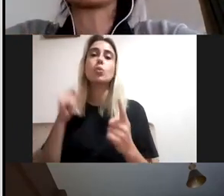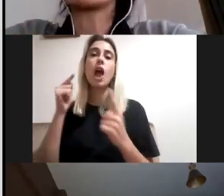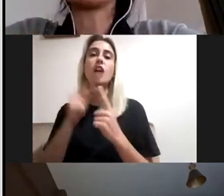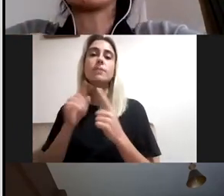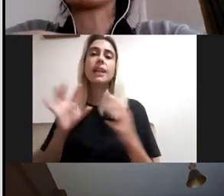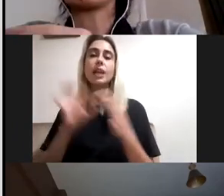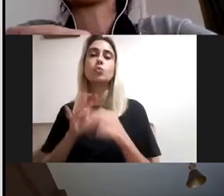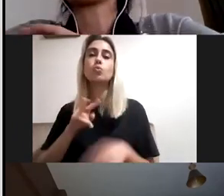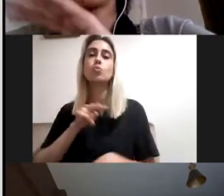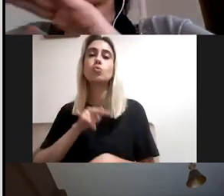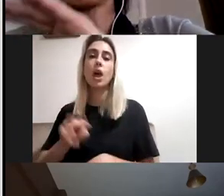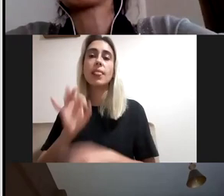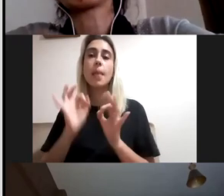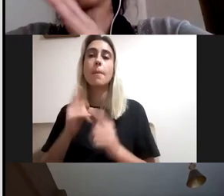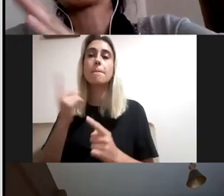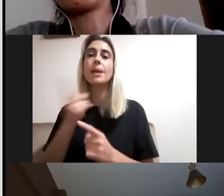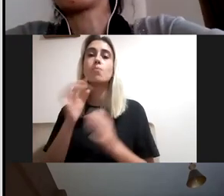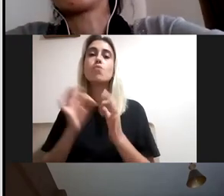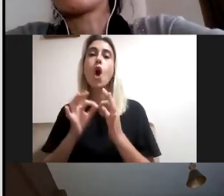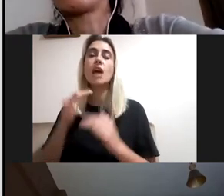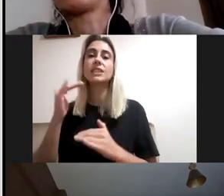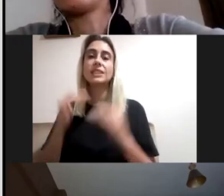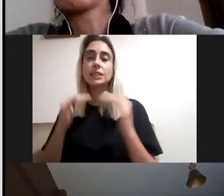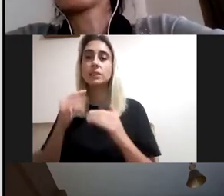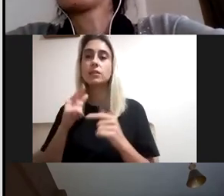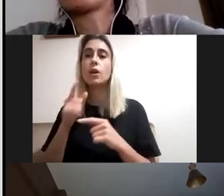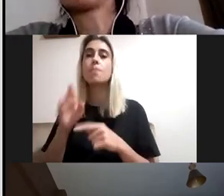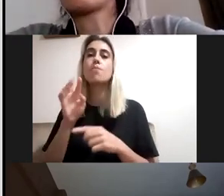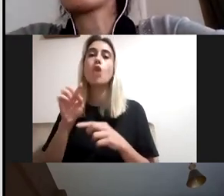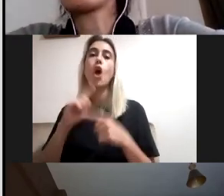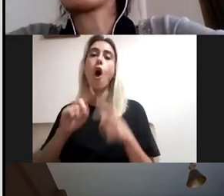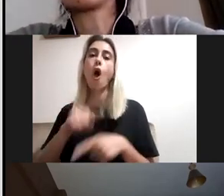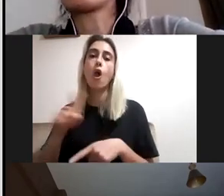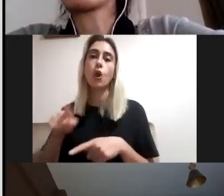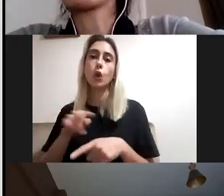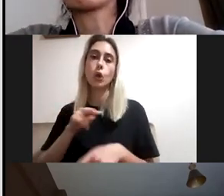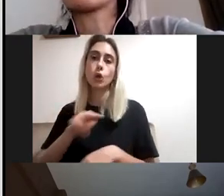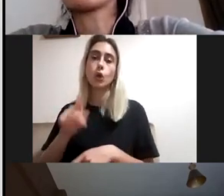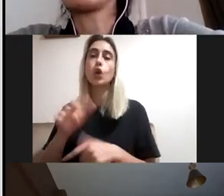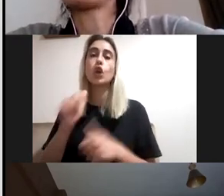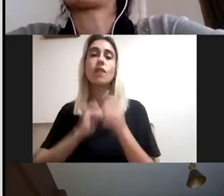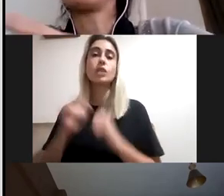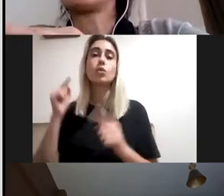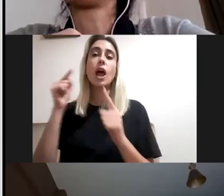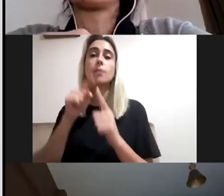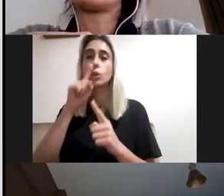ilgili süreci tabii ki bir bürokrasi ve bir protokolle yürütüyor haliyle. Yani üniversitelere de ulaşması noktasında yine aynı